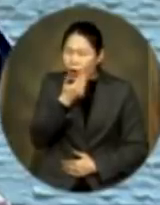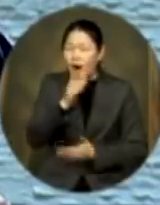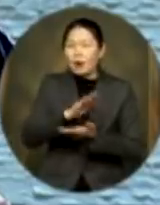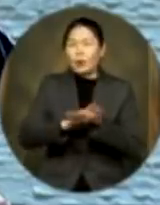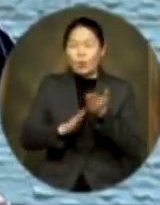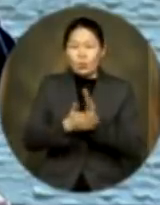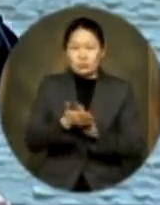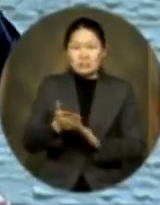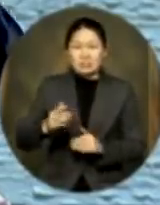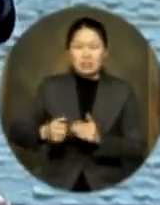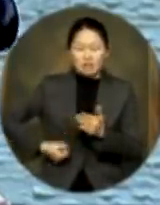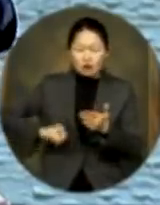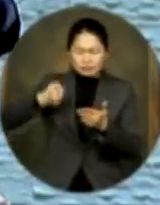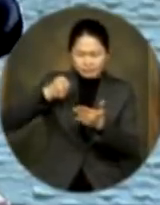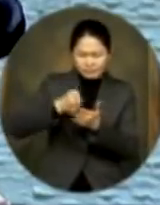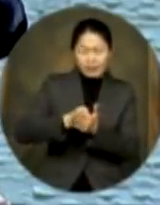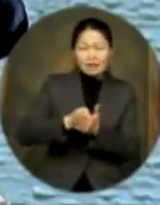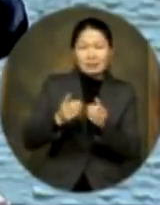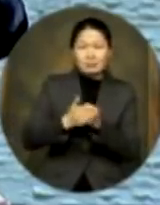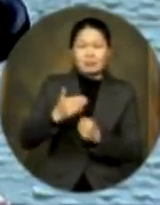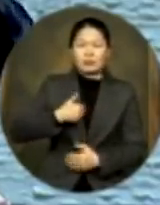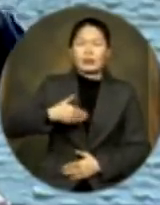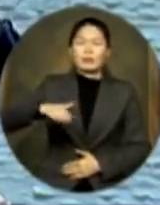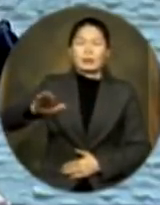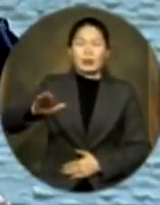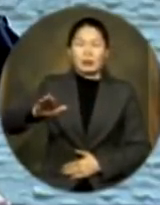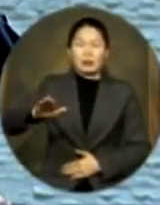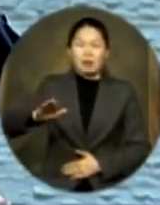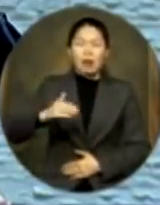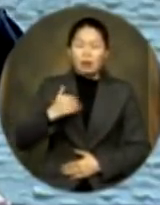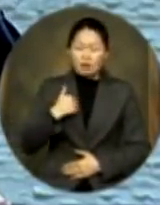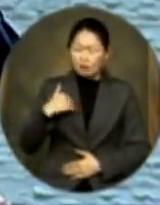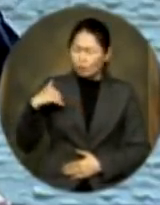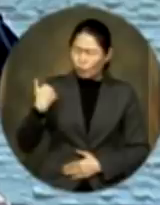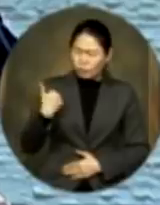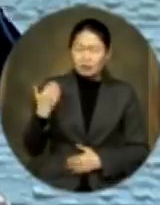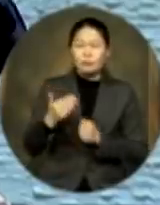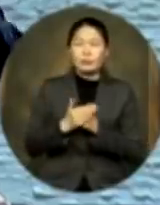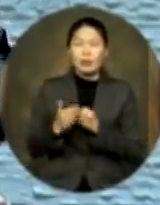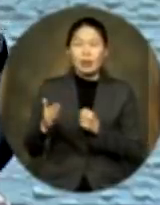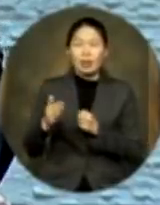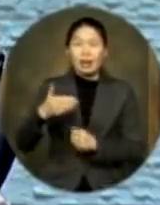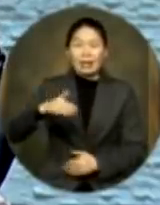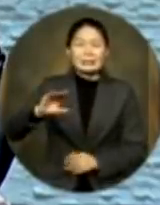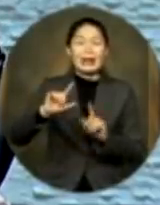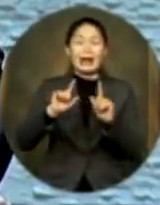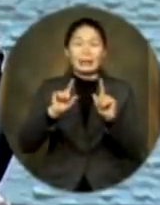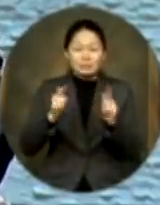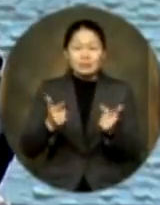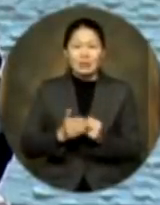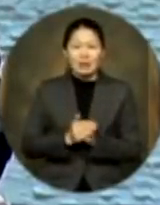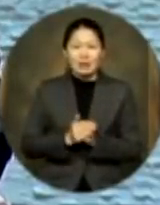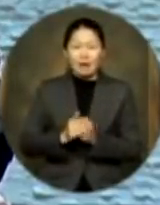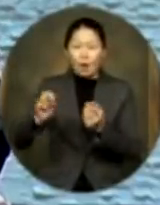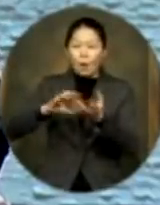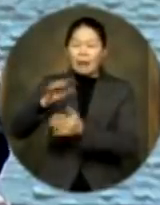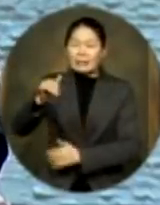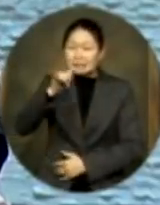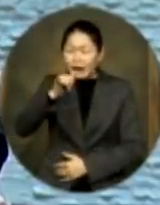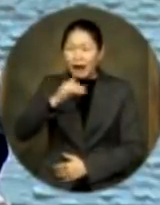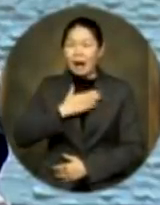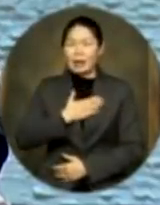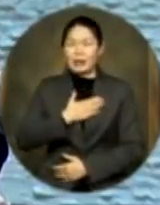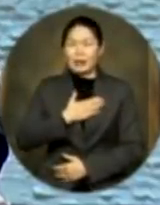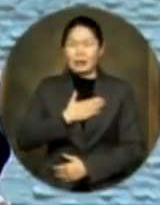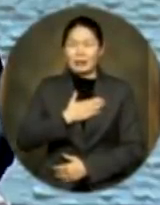나는 이미 했으니 나는 갑니다 몰라서 내가 가는게 아닙니다 팔라 니 있는거 알고 가는